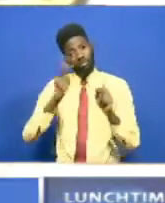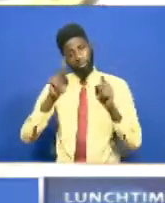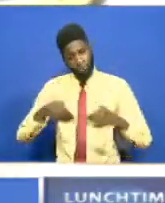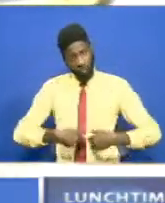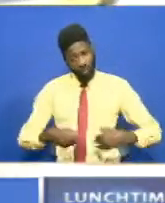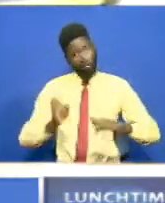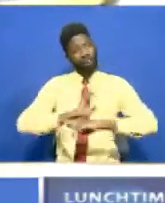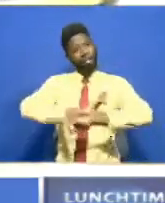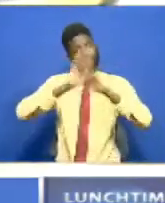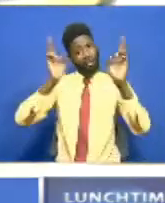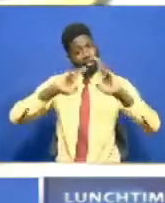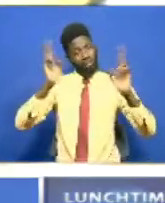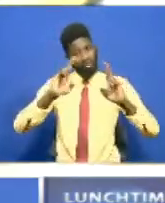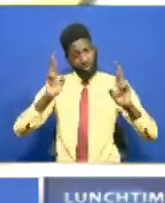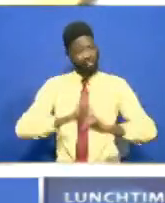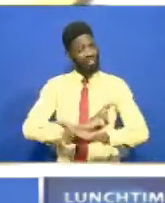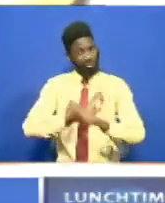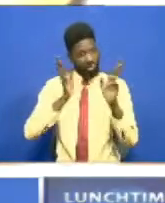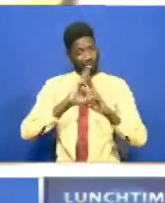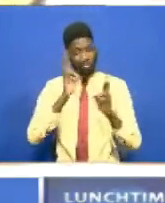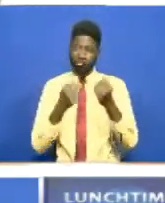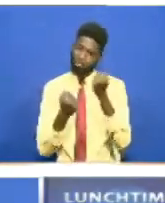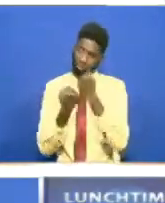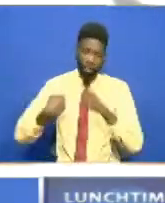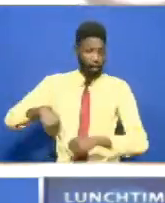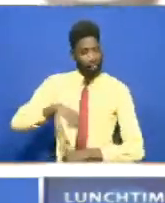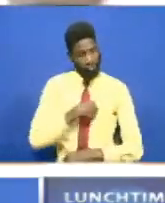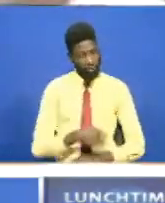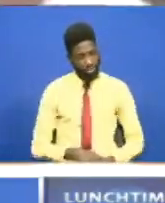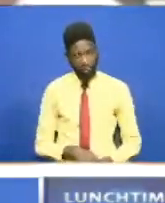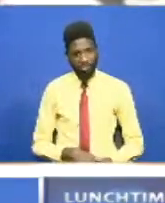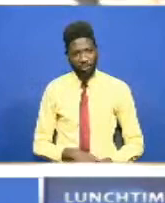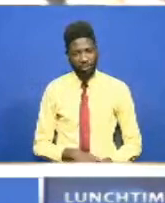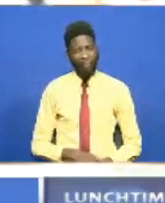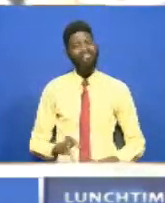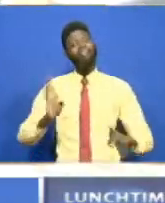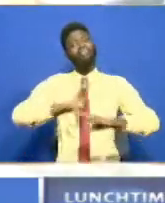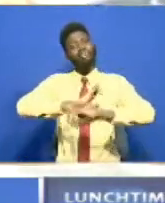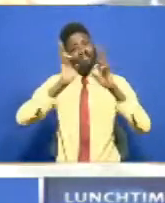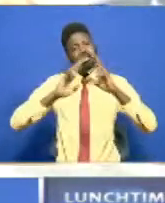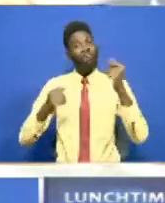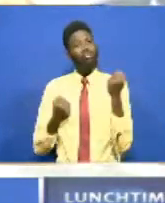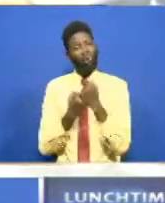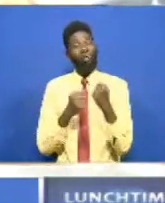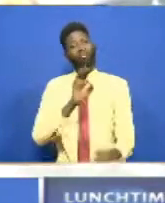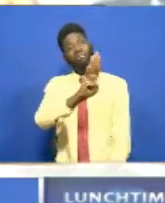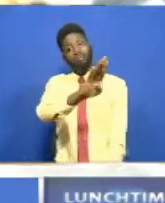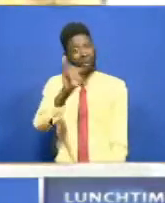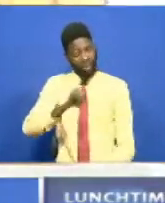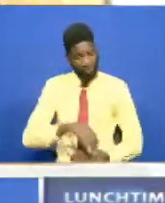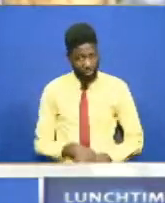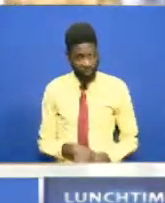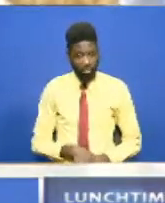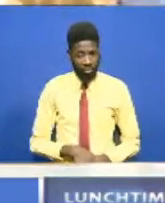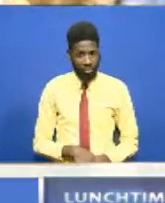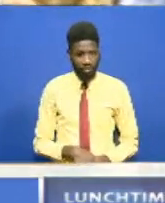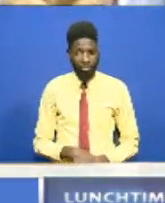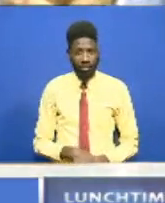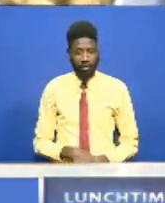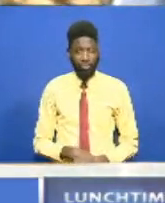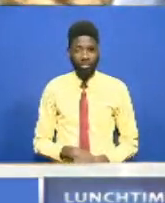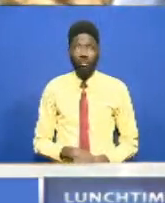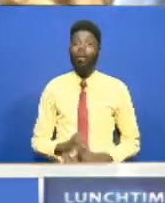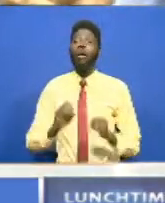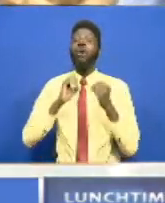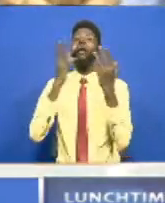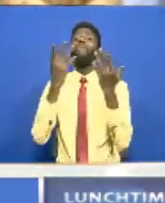tayari? Mko tayari kutembea na sisi? Mko tayari kuunga mkono BBI? Wangapi wako